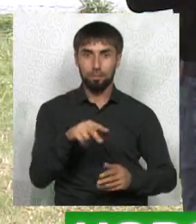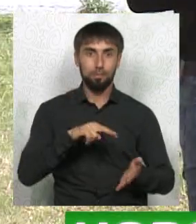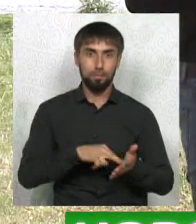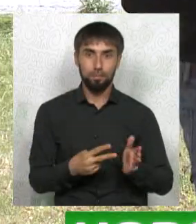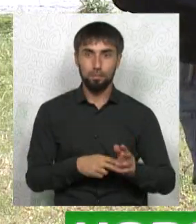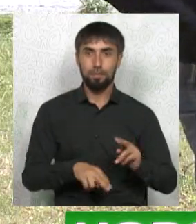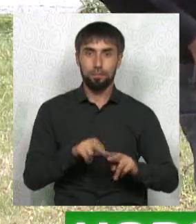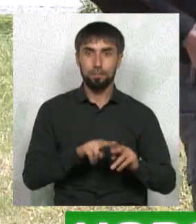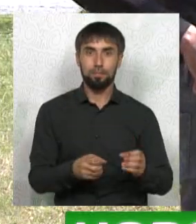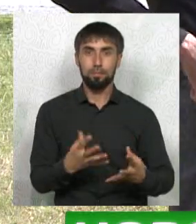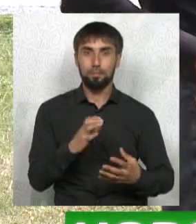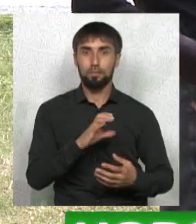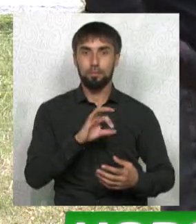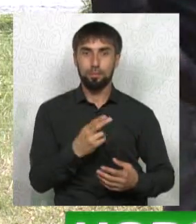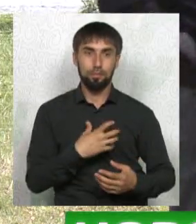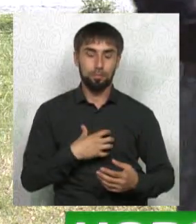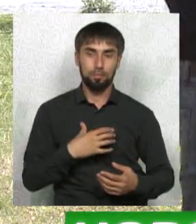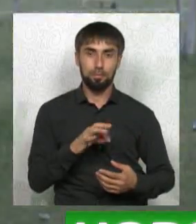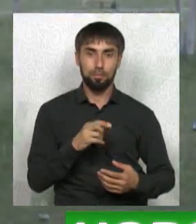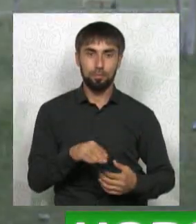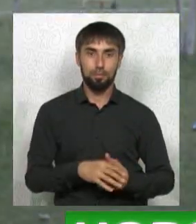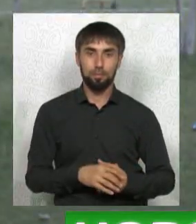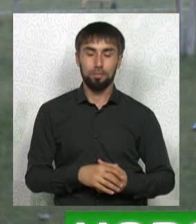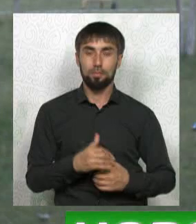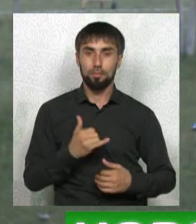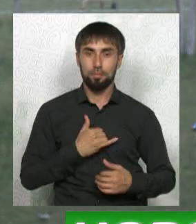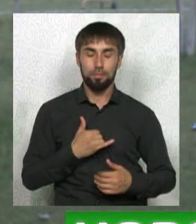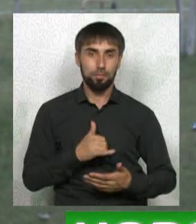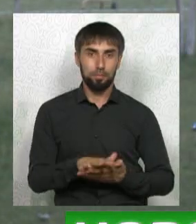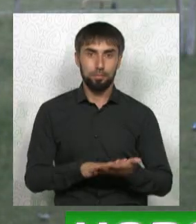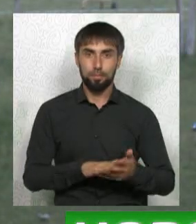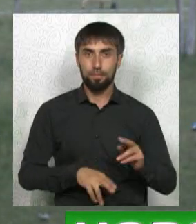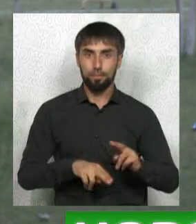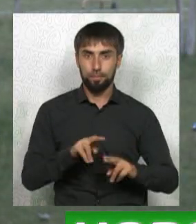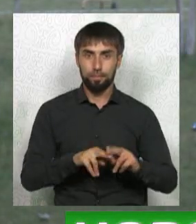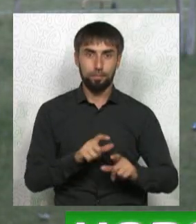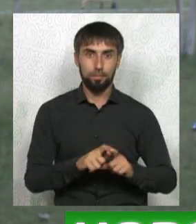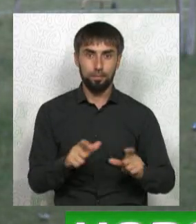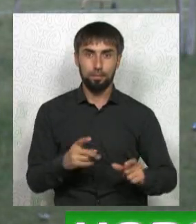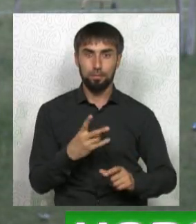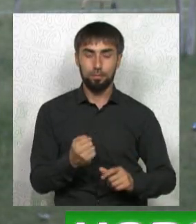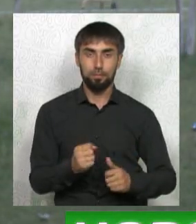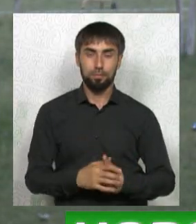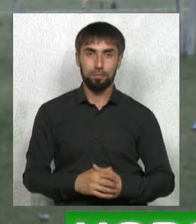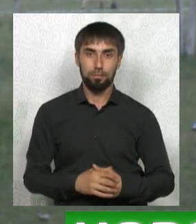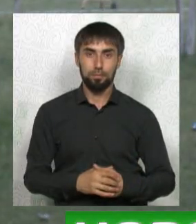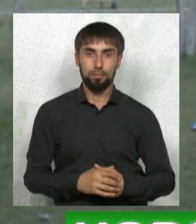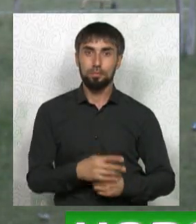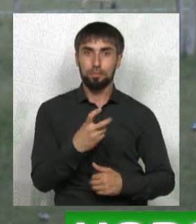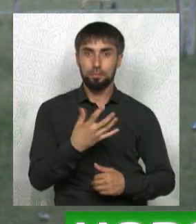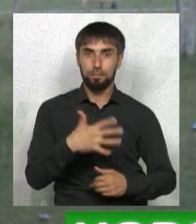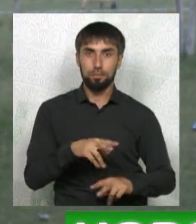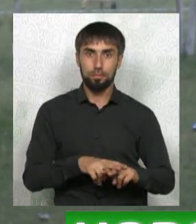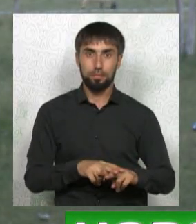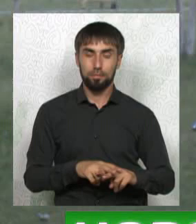планируют построить несколько социально важных объектов. У нас заявлено строительство школы на 250